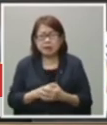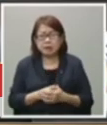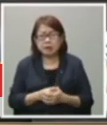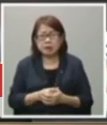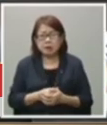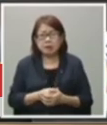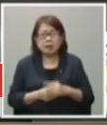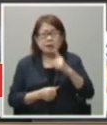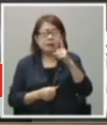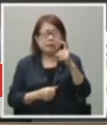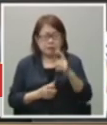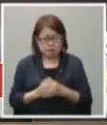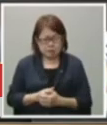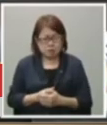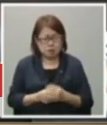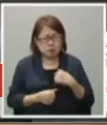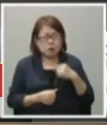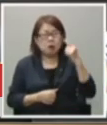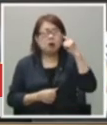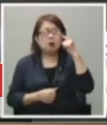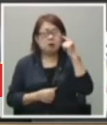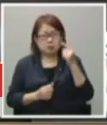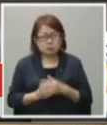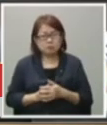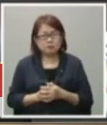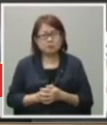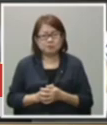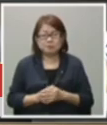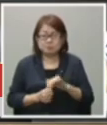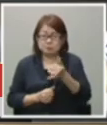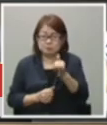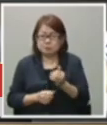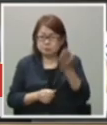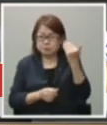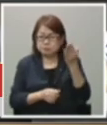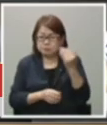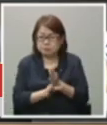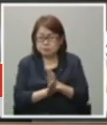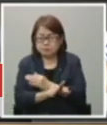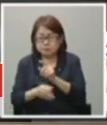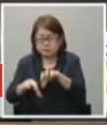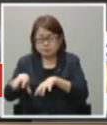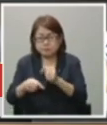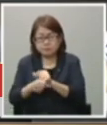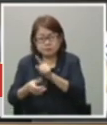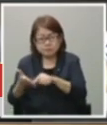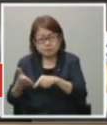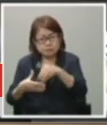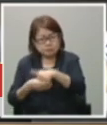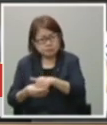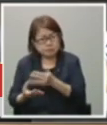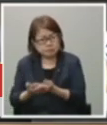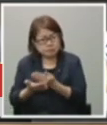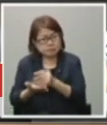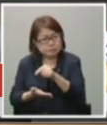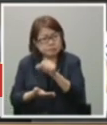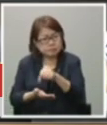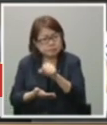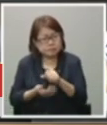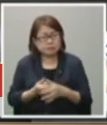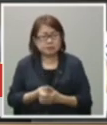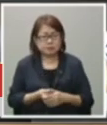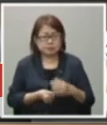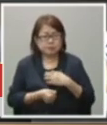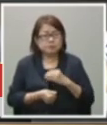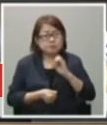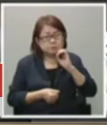อ้อผมก็เลยชักดึกถึงว่าเอ๊ะเป็นไปได้ไหมเลือกตั้งที่ผ่านๆมาเนี่ยครับเงินเหล่านี้หรือเปล่าเราจะปล่อยให้ประเทศเพื่อนบ้